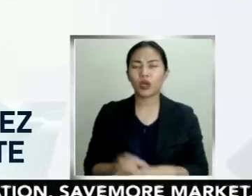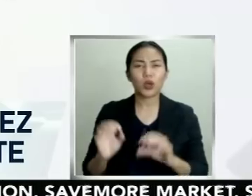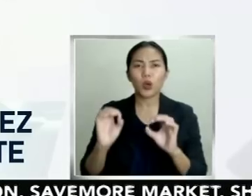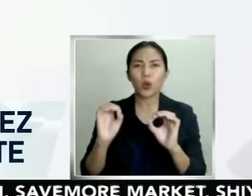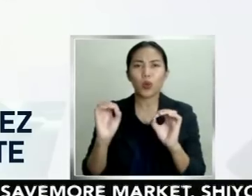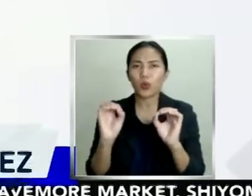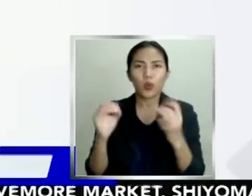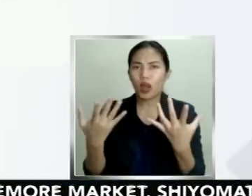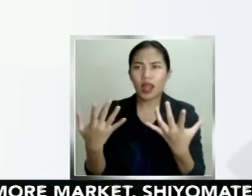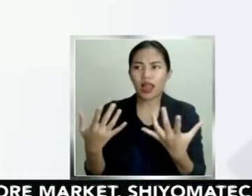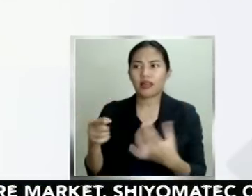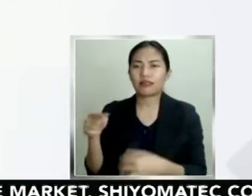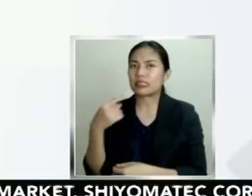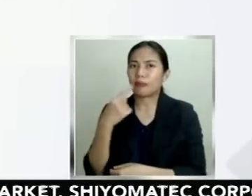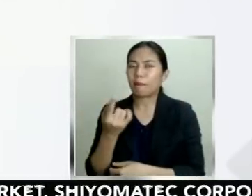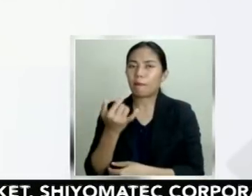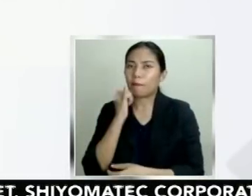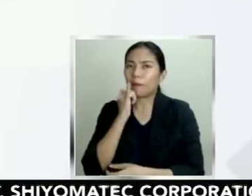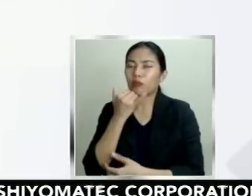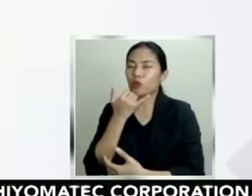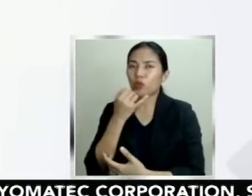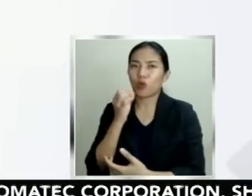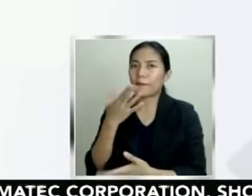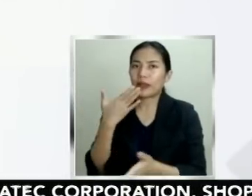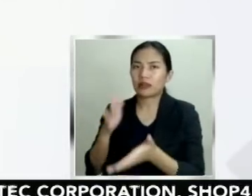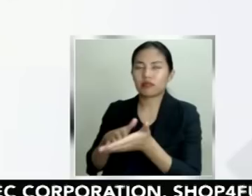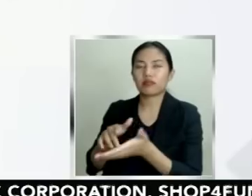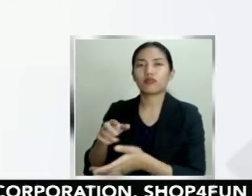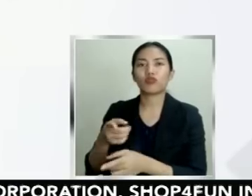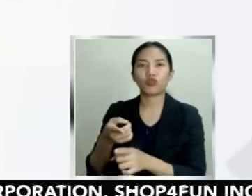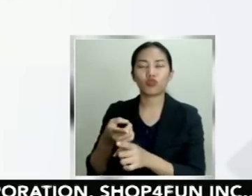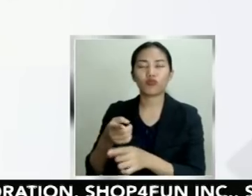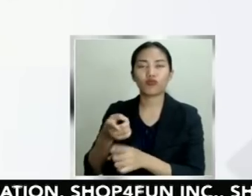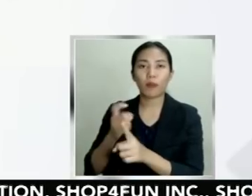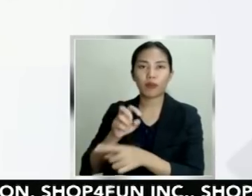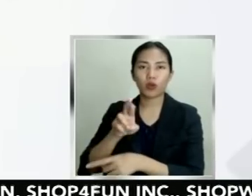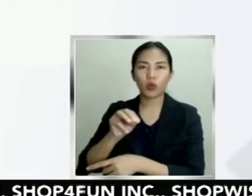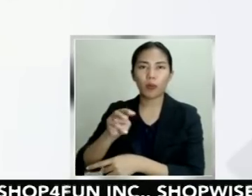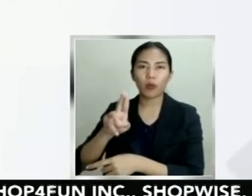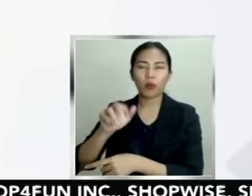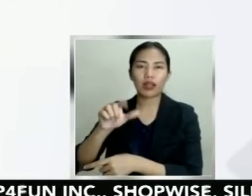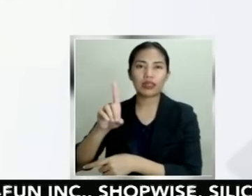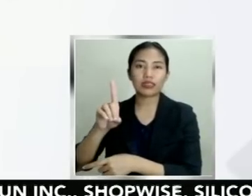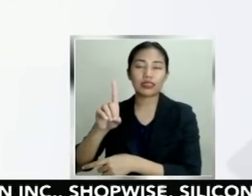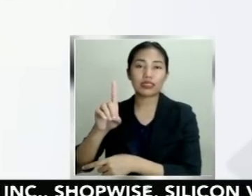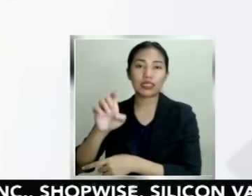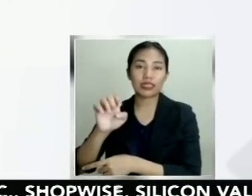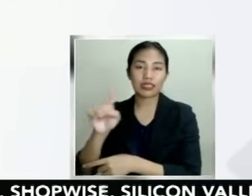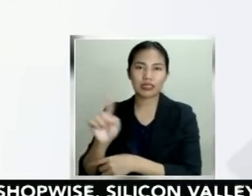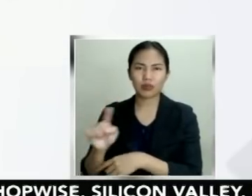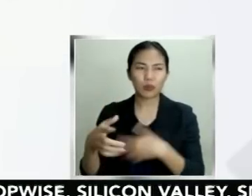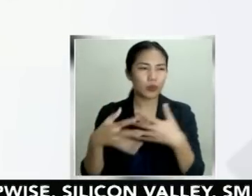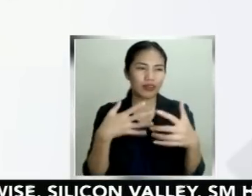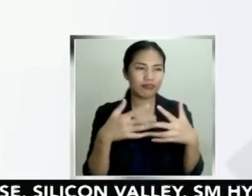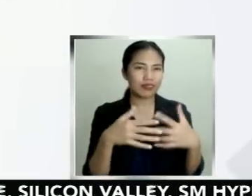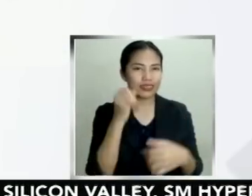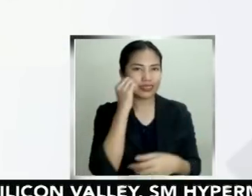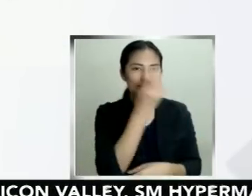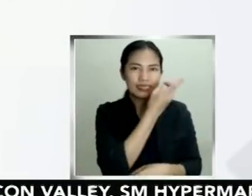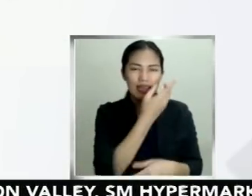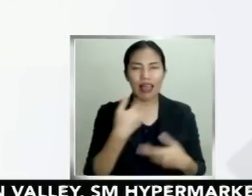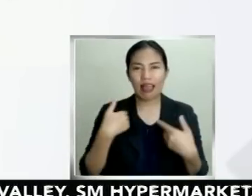vice-presidente kahit pa ito raw ang umano'y pinatutunguhan ng mga patama ni Inday Sara kasunod ng anyay mga tangka